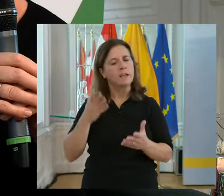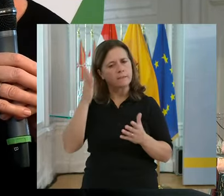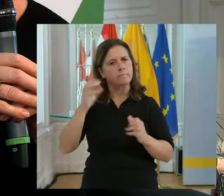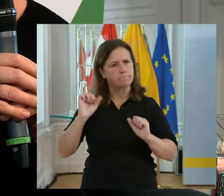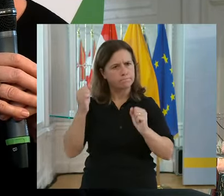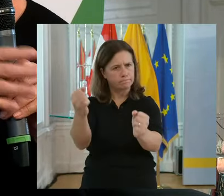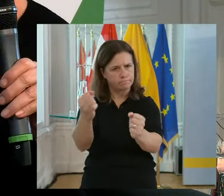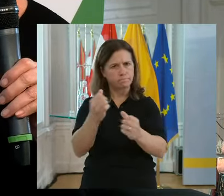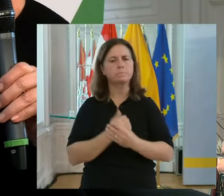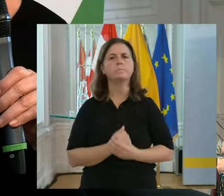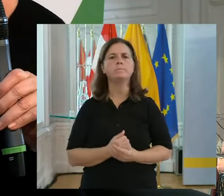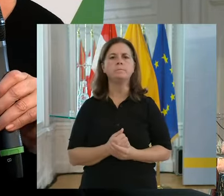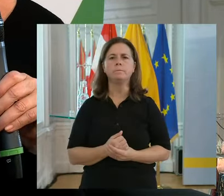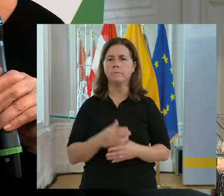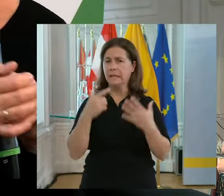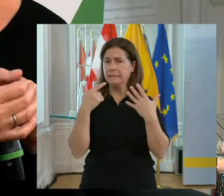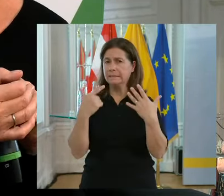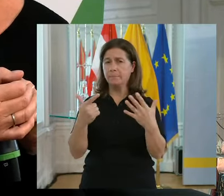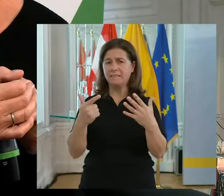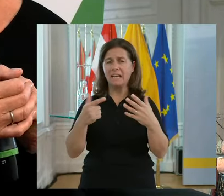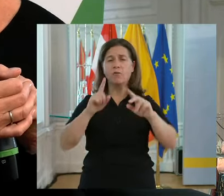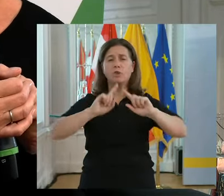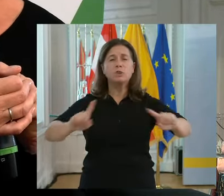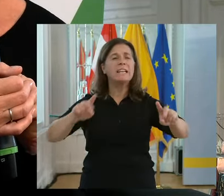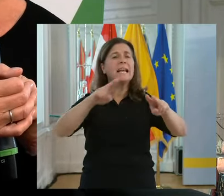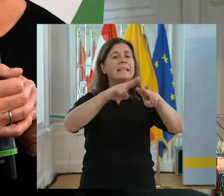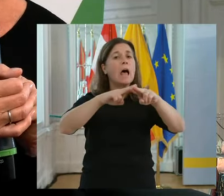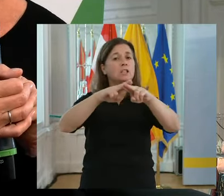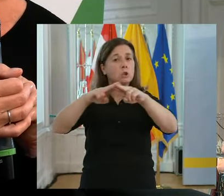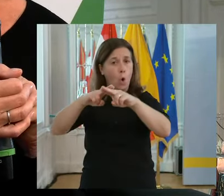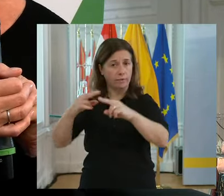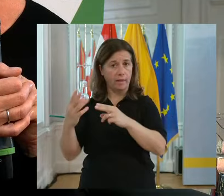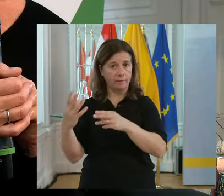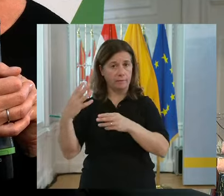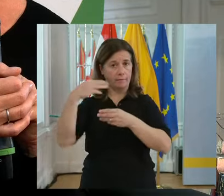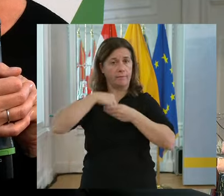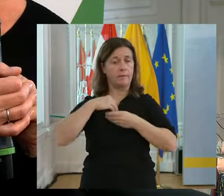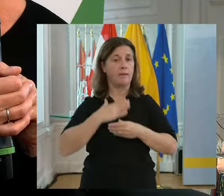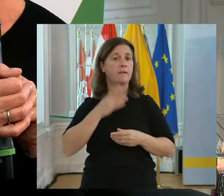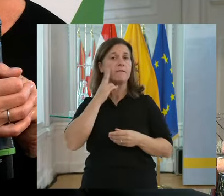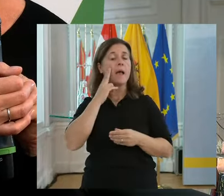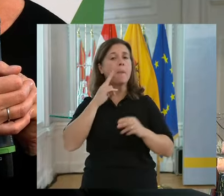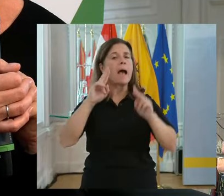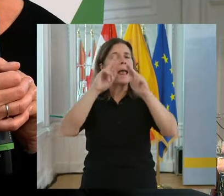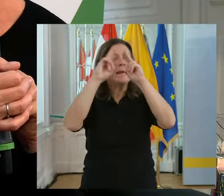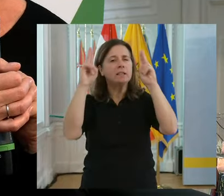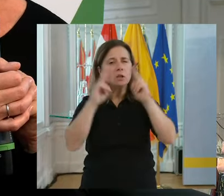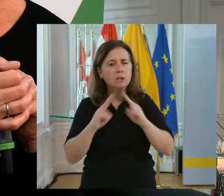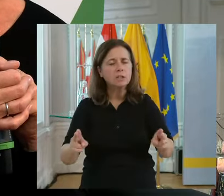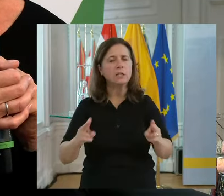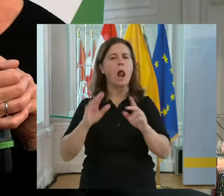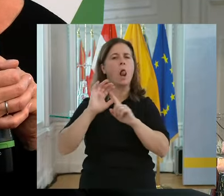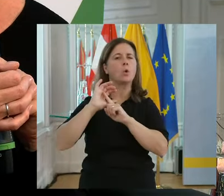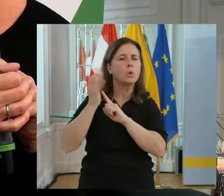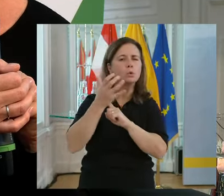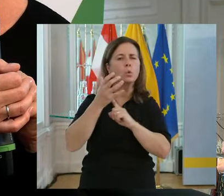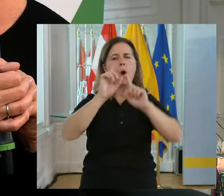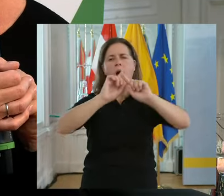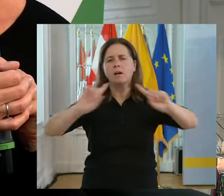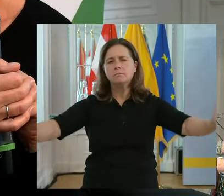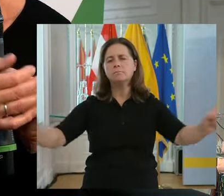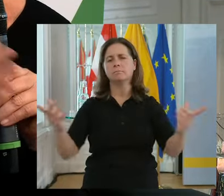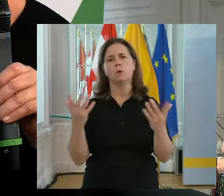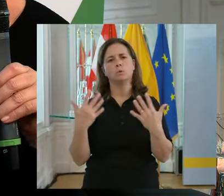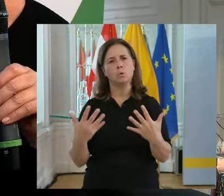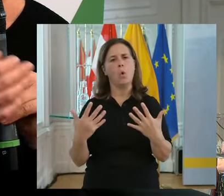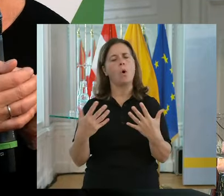Wir haben 70 Nationen im Unternehmen, das heißt Internationalität, Interkulturalität ist etwas,